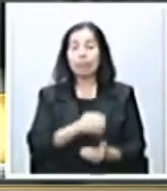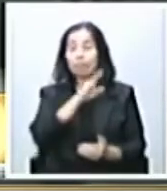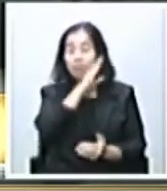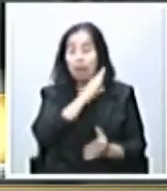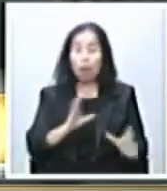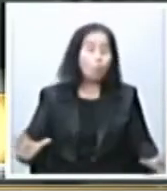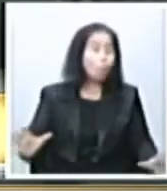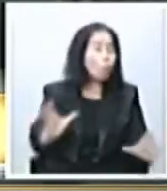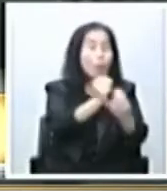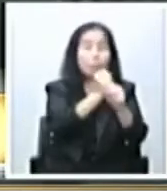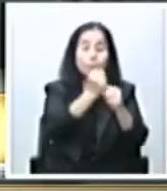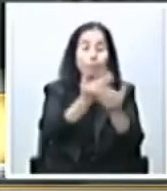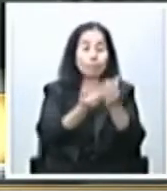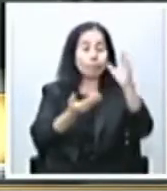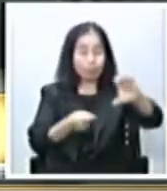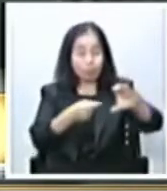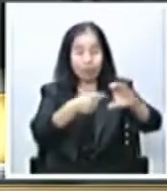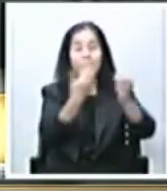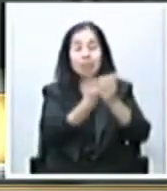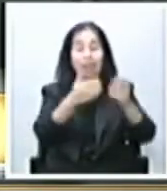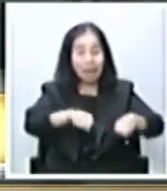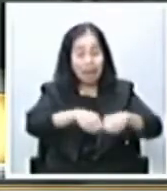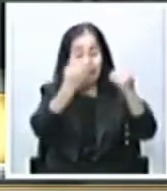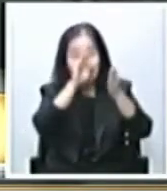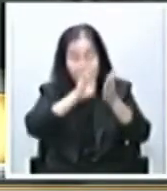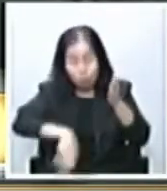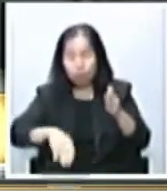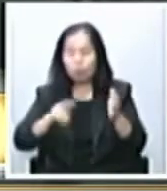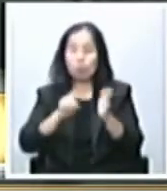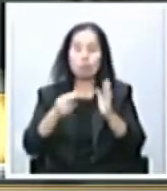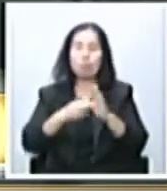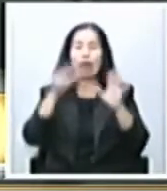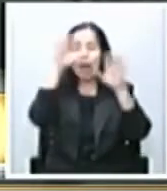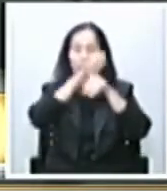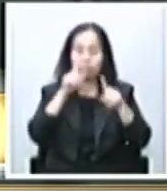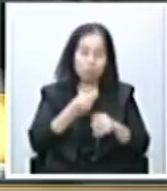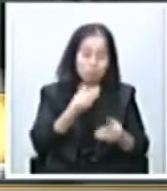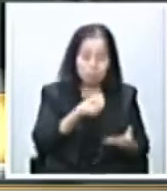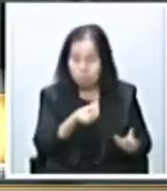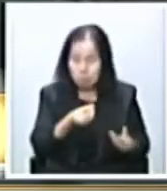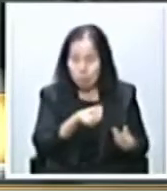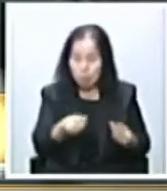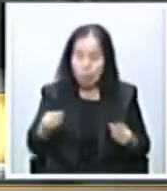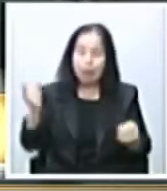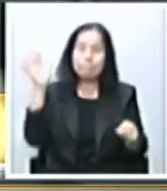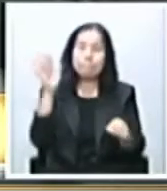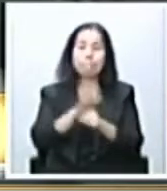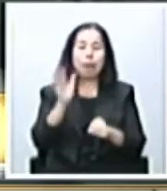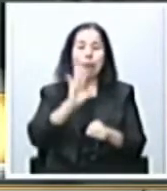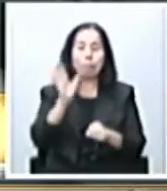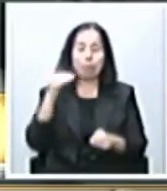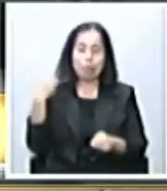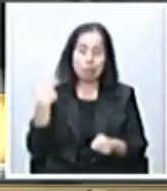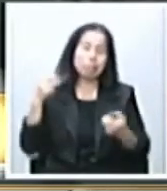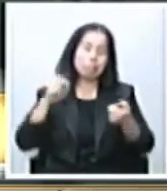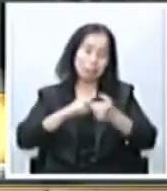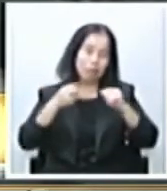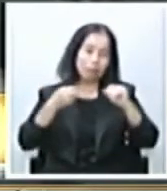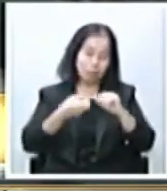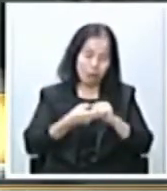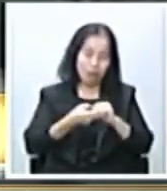วมแบบนี้ก็เหมือนกับตัดสารอาหารไม่ให้เข้าสู่สมองครับสิ่งนี้จะเป็นอุปสรรคเป็นปัญหาสำคัญอย่